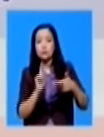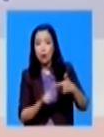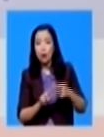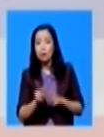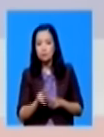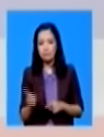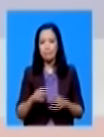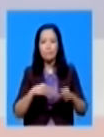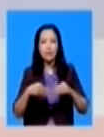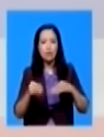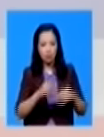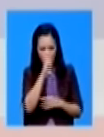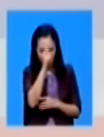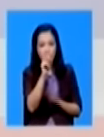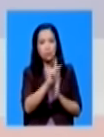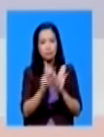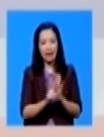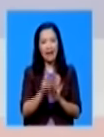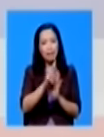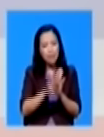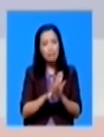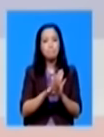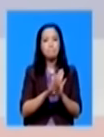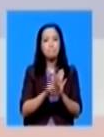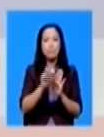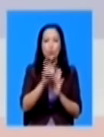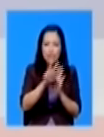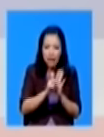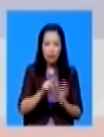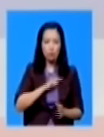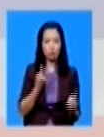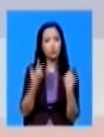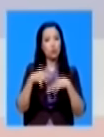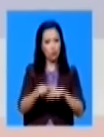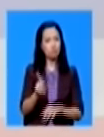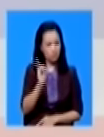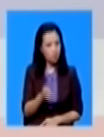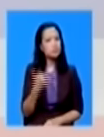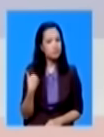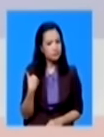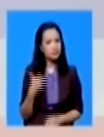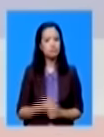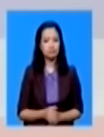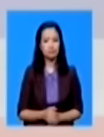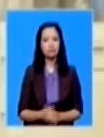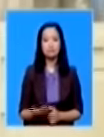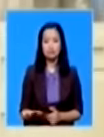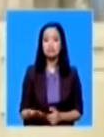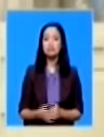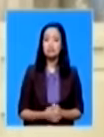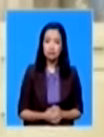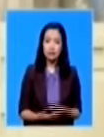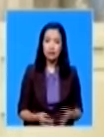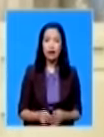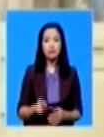อมเรื่องของกฎหมายการมีวินัยสังคมนะความชอบต่อส่วนรวมก็ต้องมียุทธศาสตร์ต้องเดินจะเป็นเ